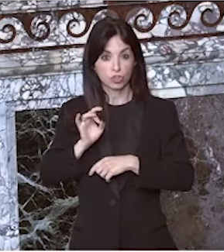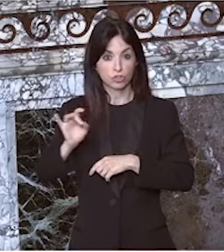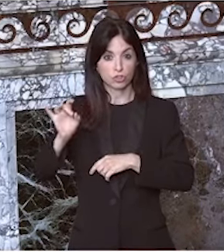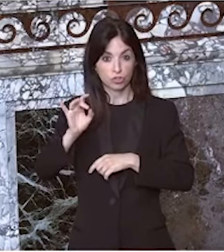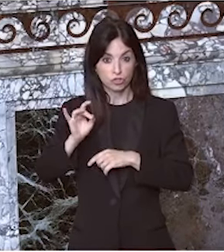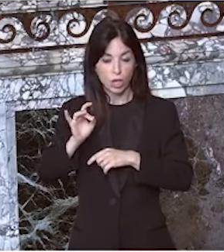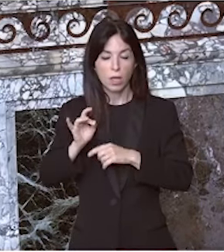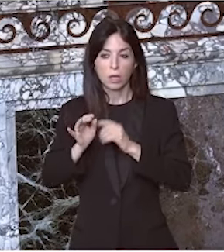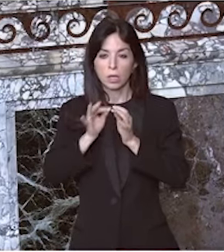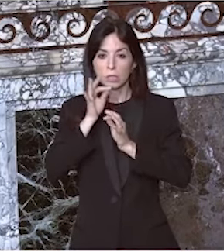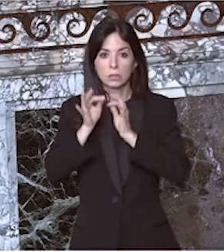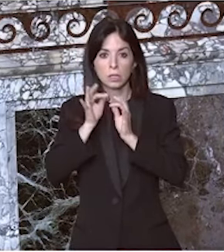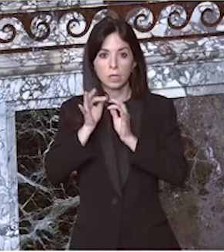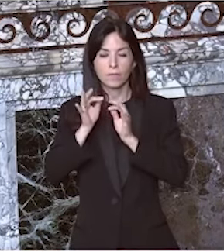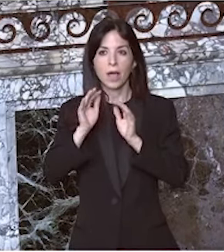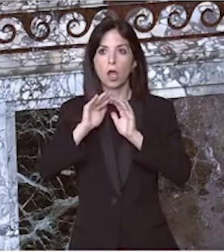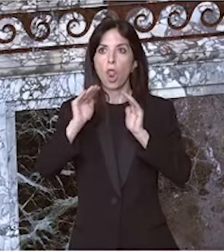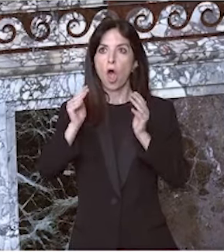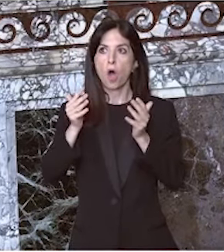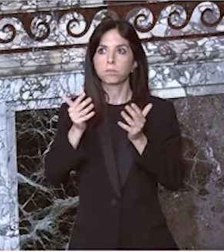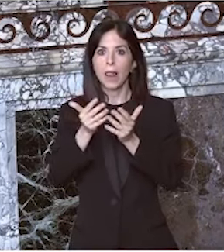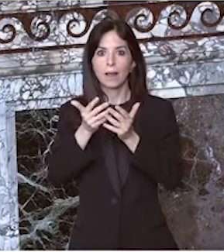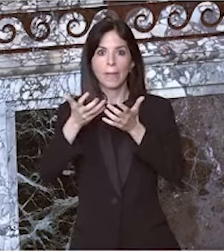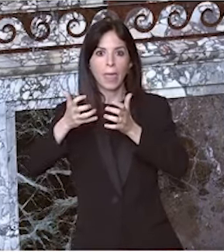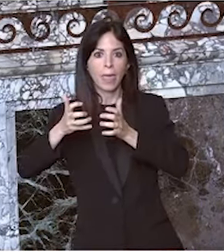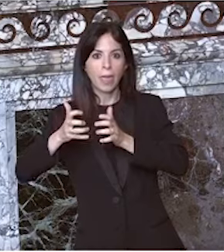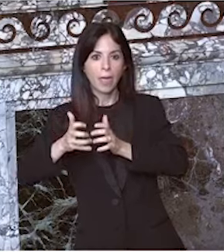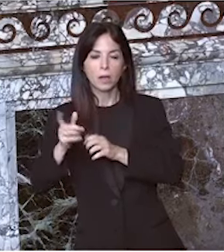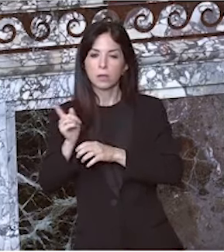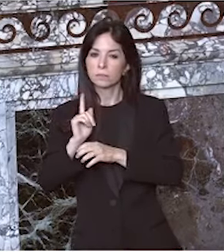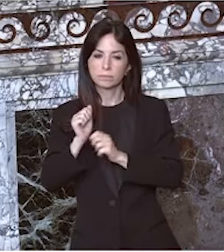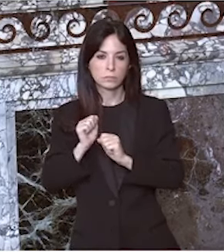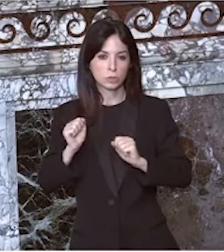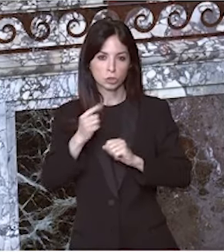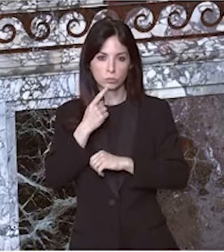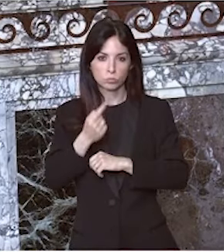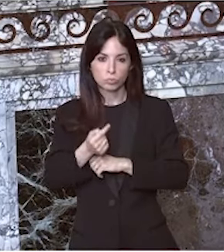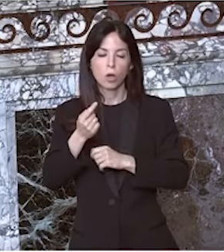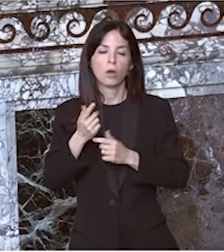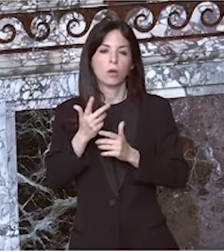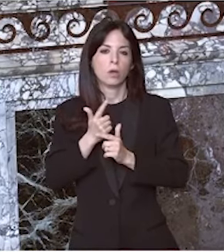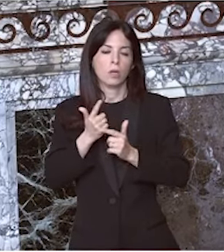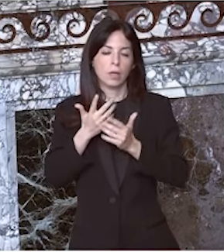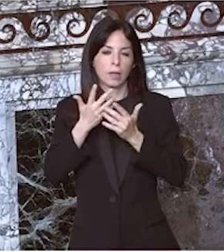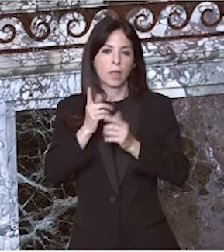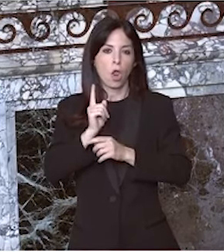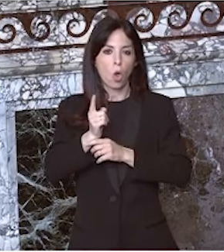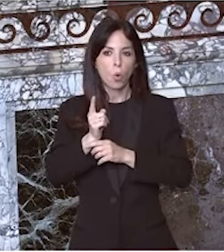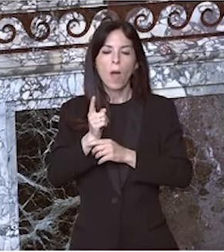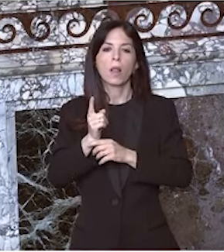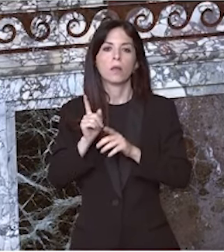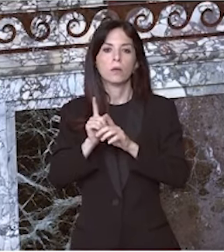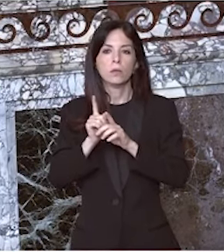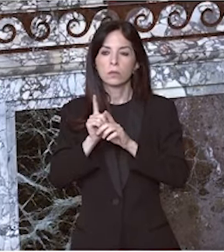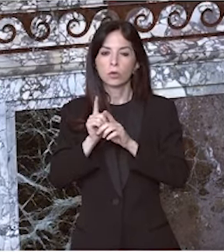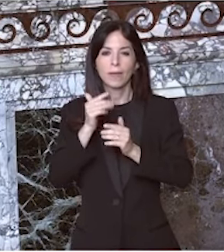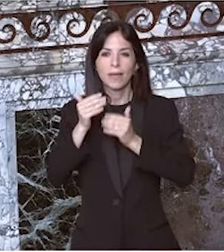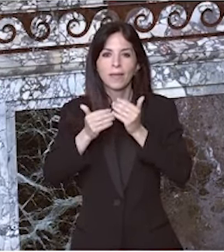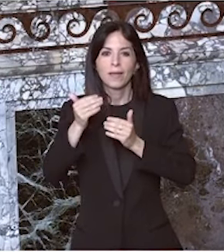È prematuro parlare di deglobalizzazione, ma è chiaro che il processo di rapida integrazione dell'economia mondiale si è